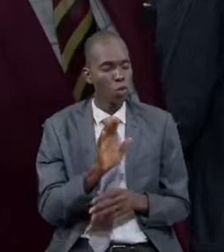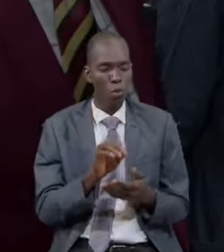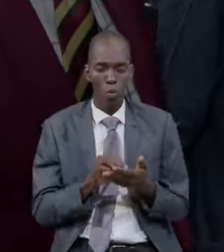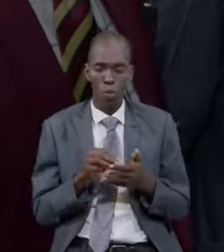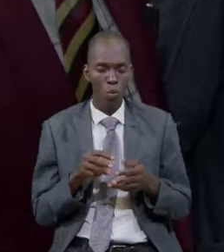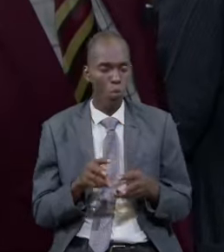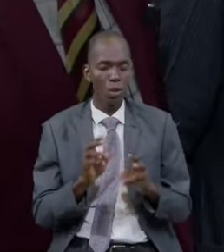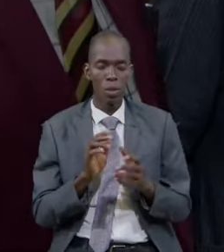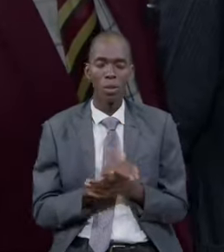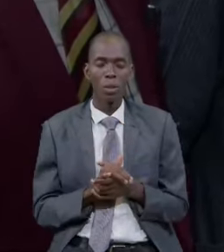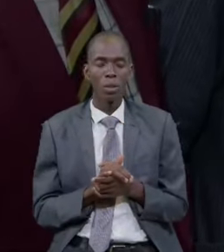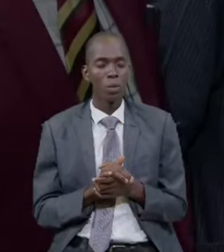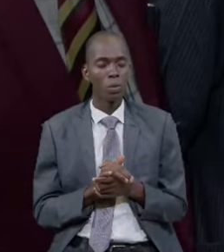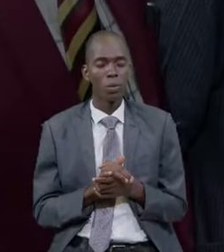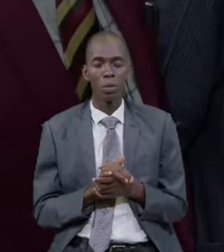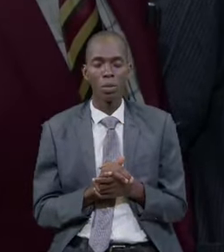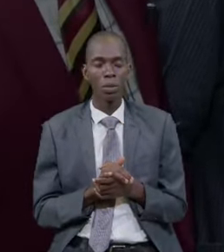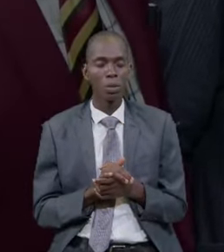Sa voix est pas pour toi.